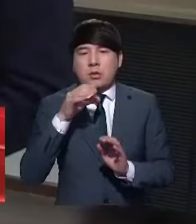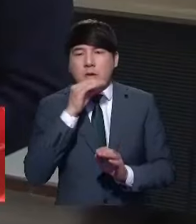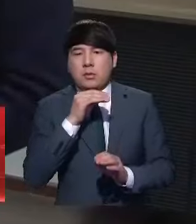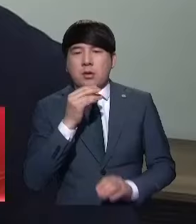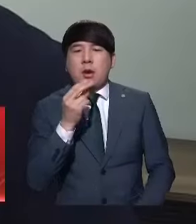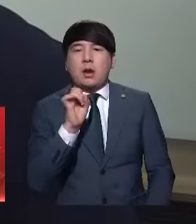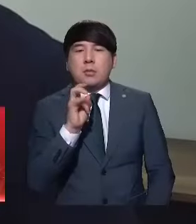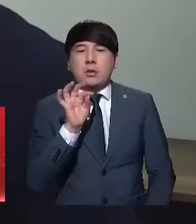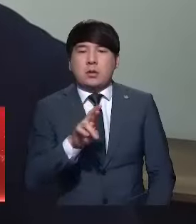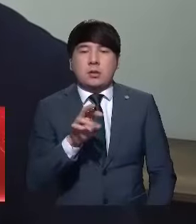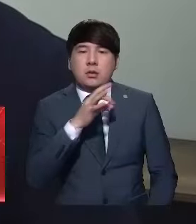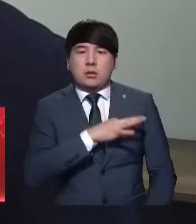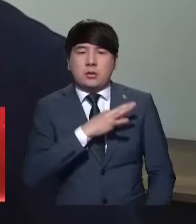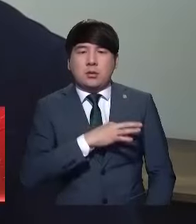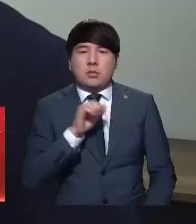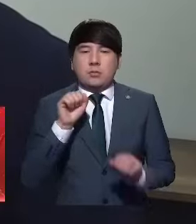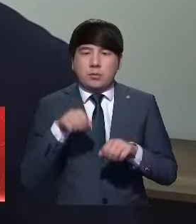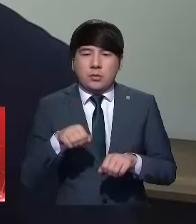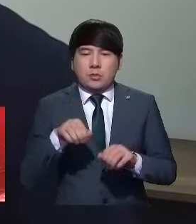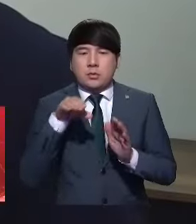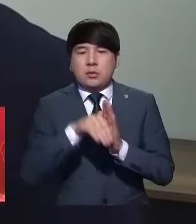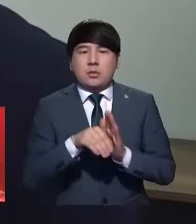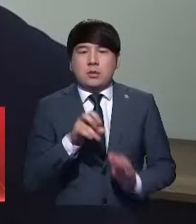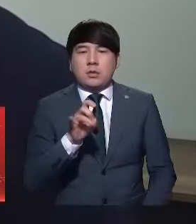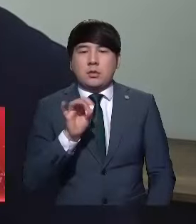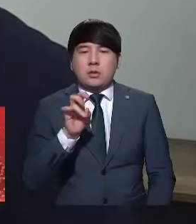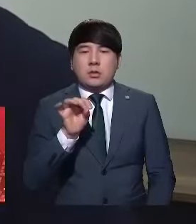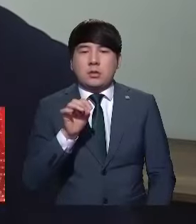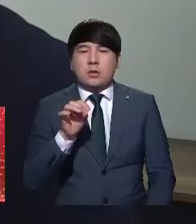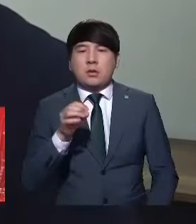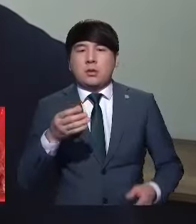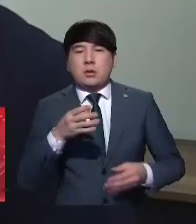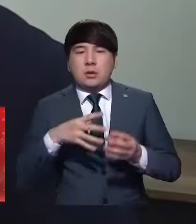возможности нам необходимо использовать как можно сильнее и шире.